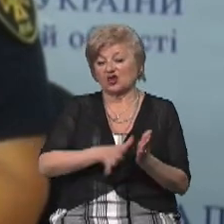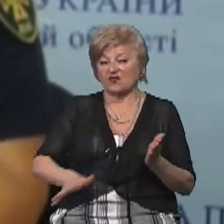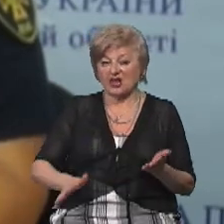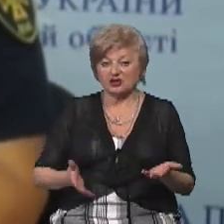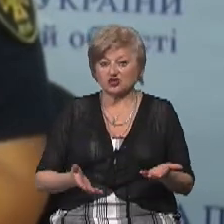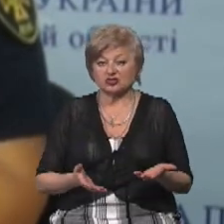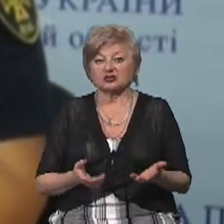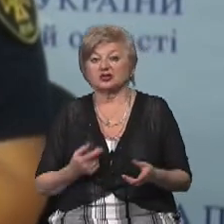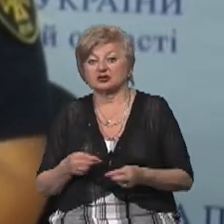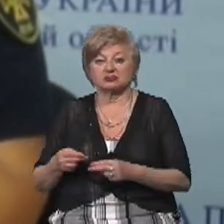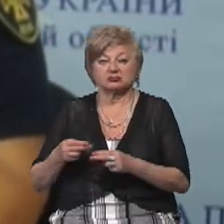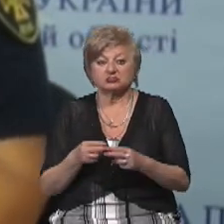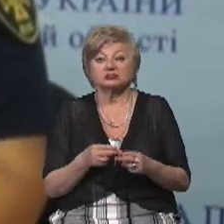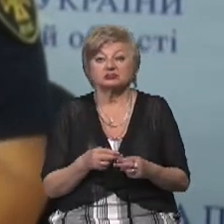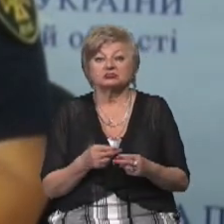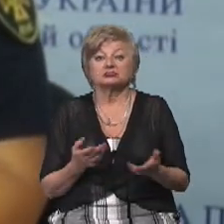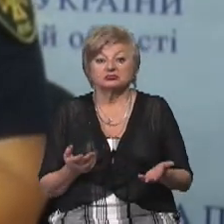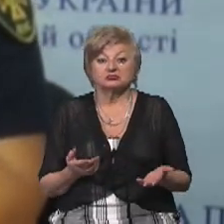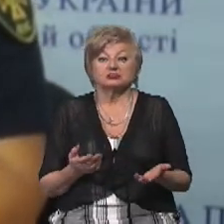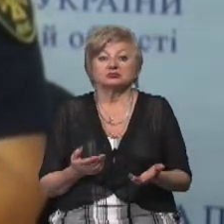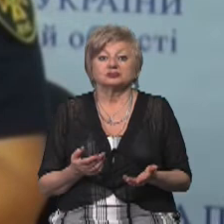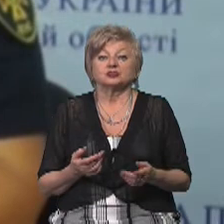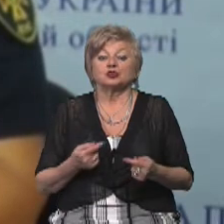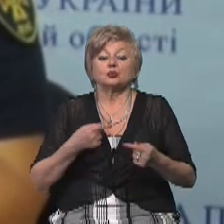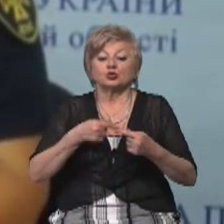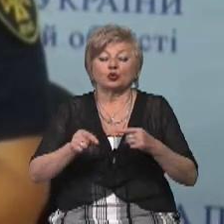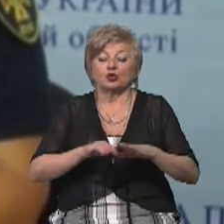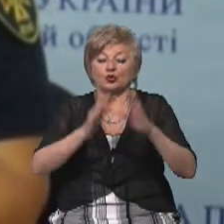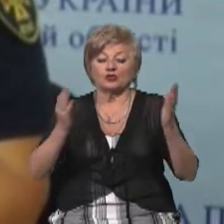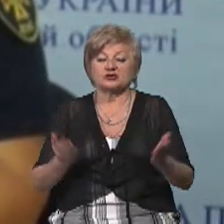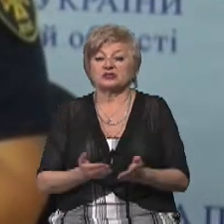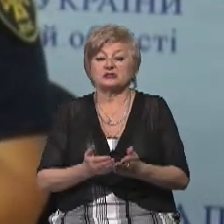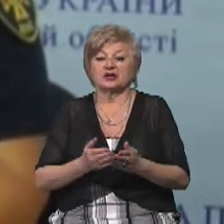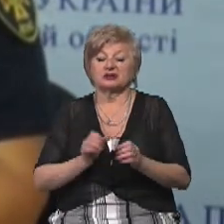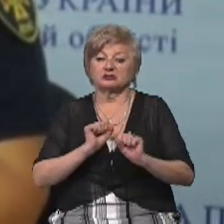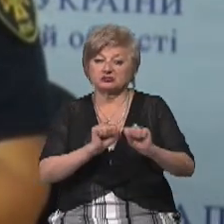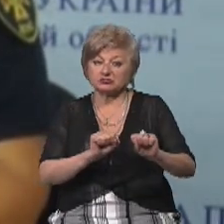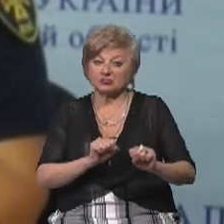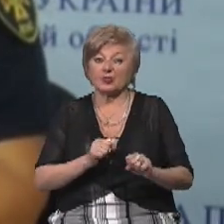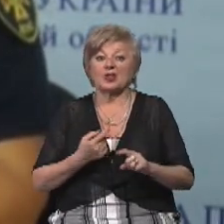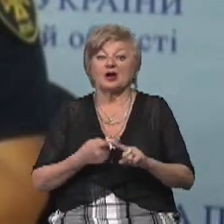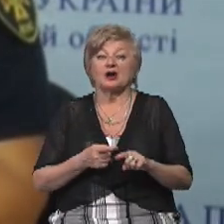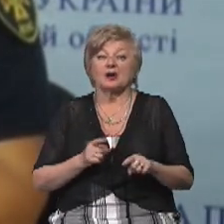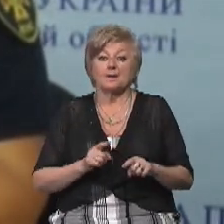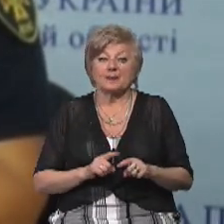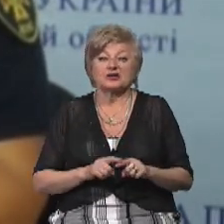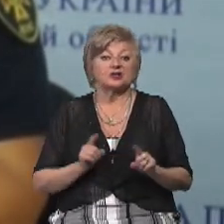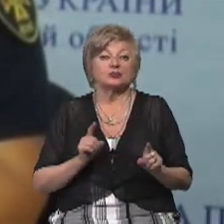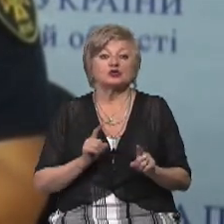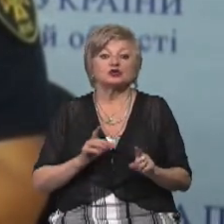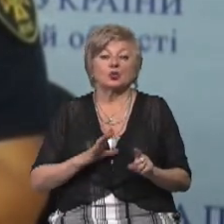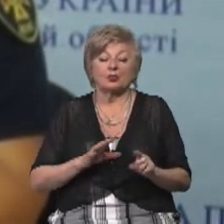перекачали речовину в іншу цистерну. Крім того, для ліквідації наслідків були